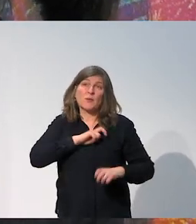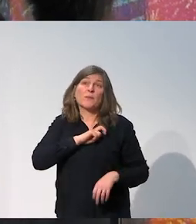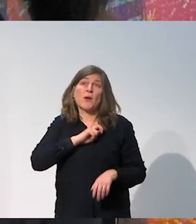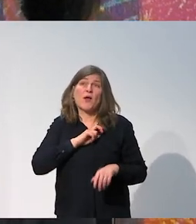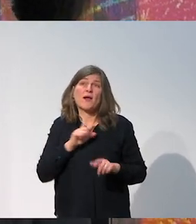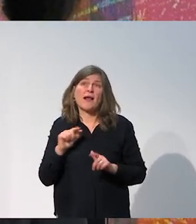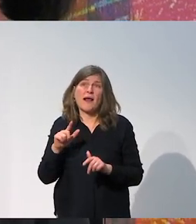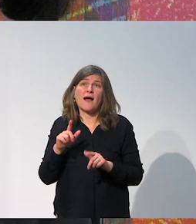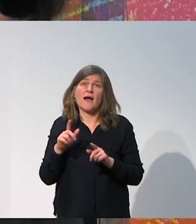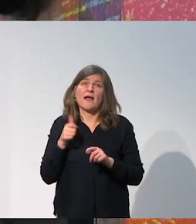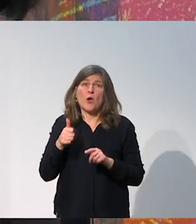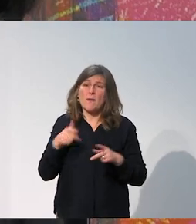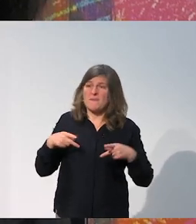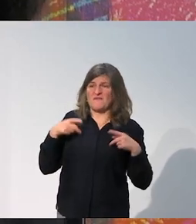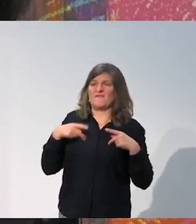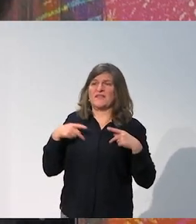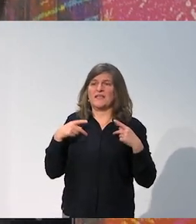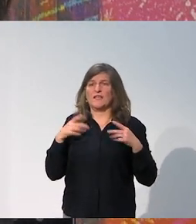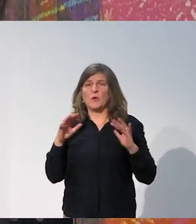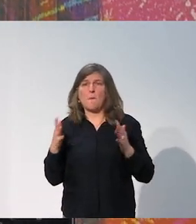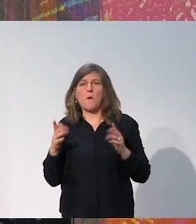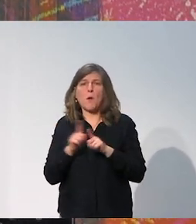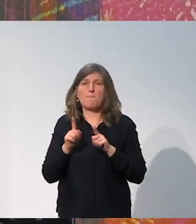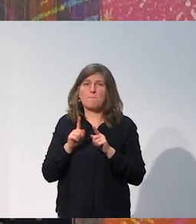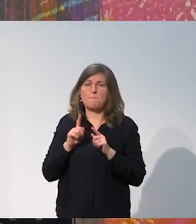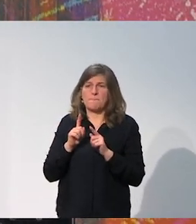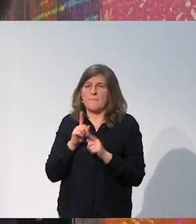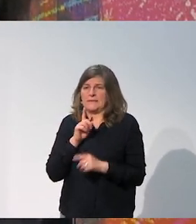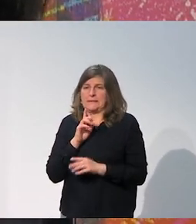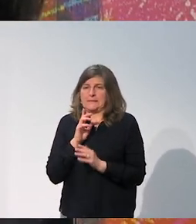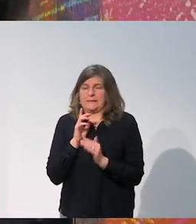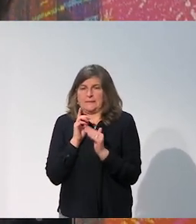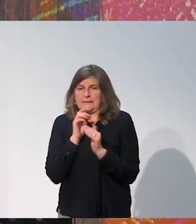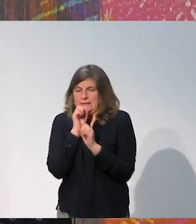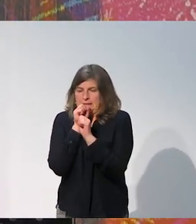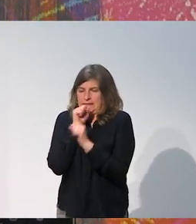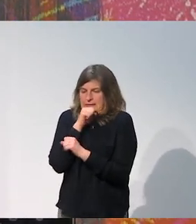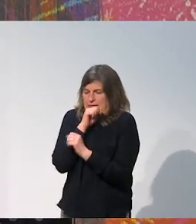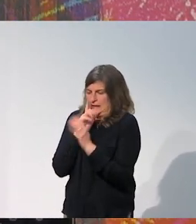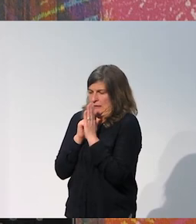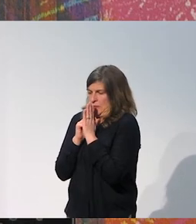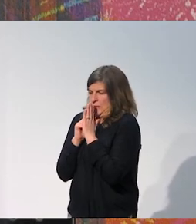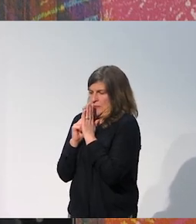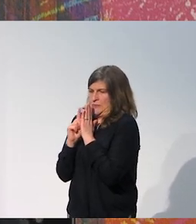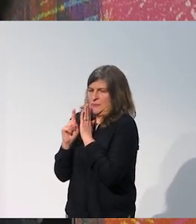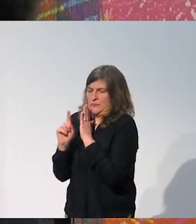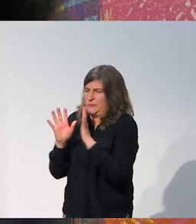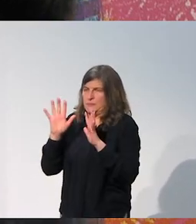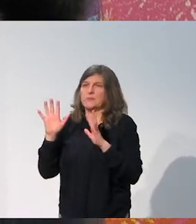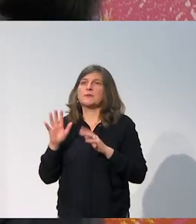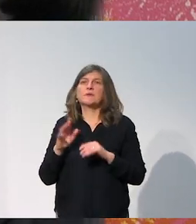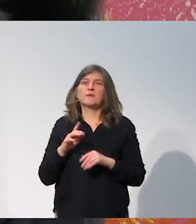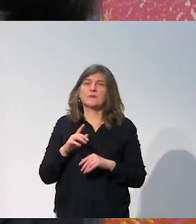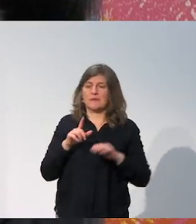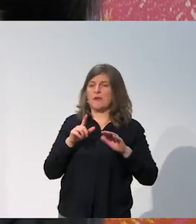presque, pas en rasant les murs, mais en subissant les choses sans ne rien faire. Oui, les enfants ont 7,